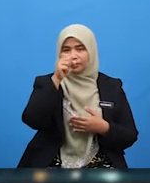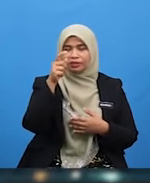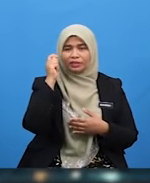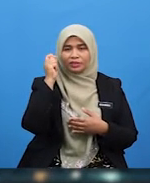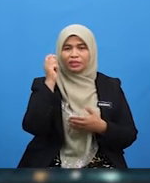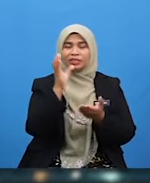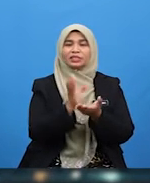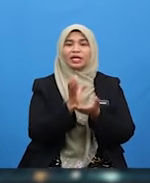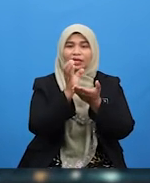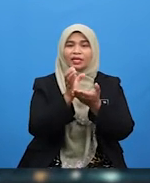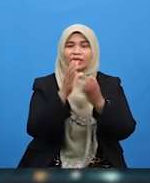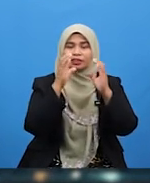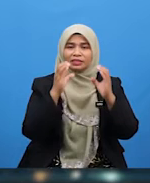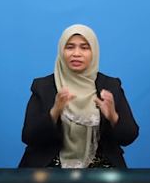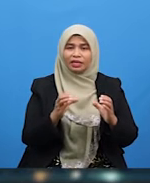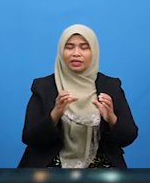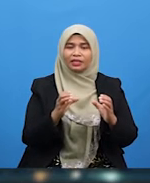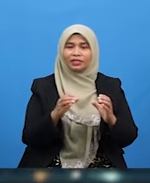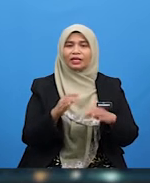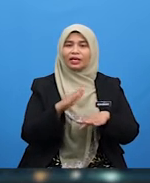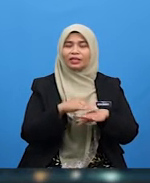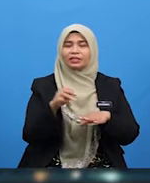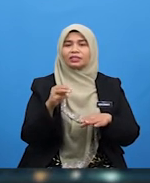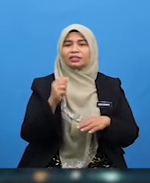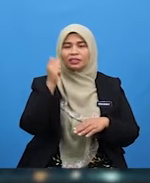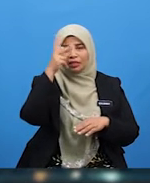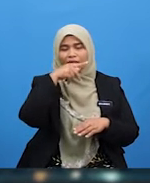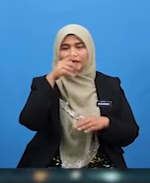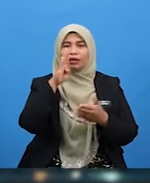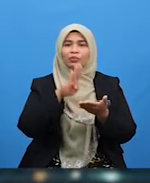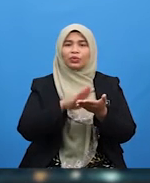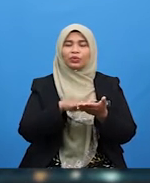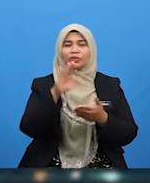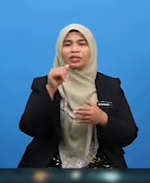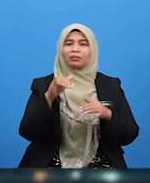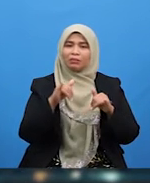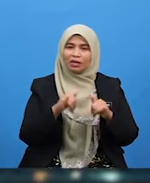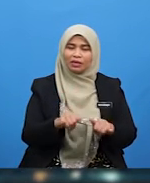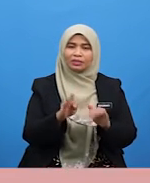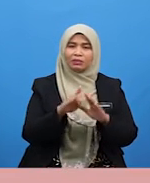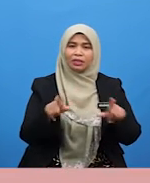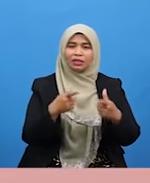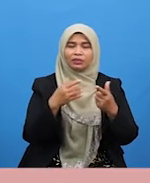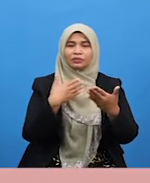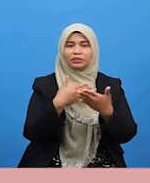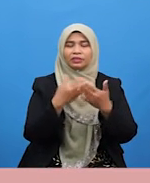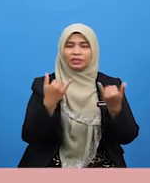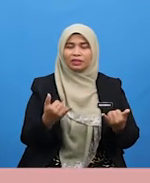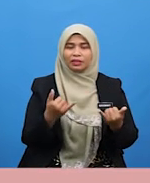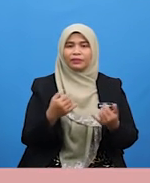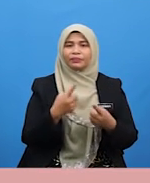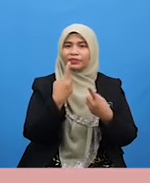Oh, cadangkan cara mengatasi masalah akhlak buruk yang masih berlaku hingga hari ini.